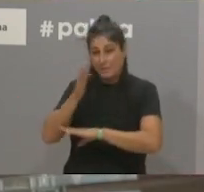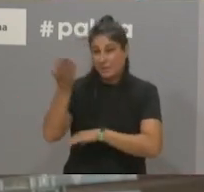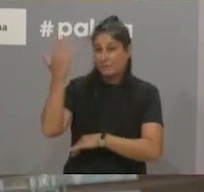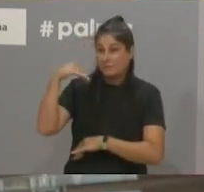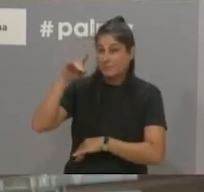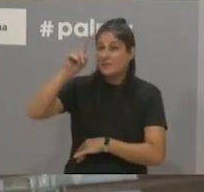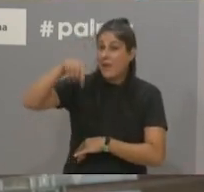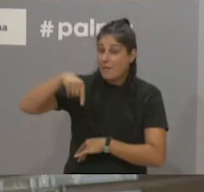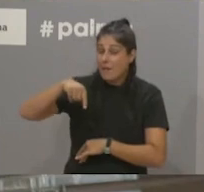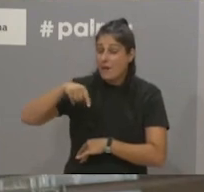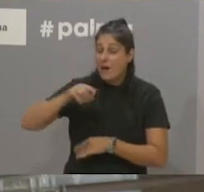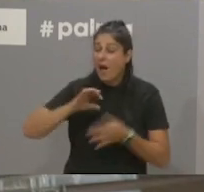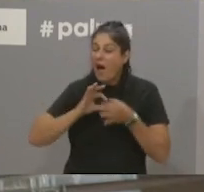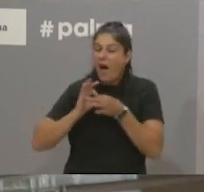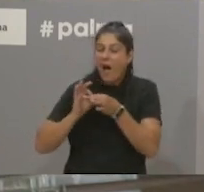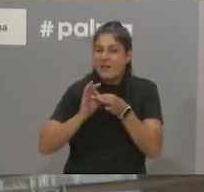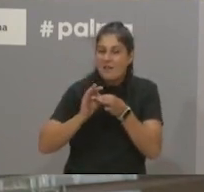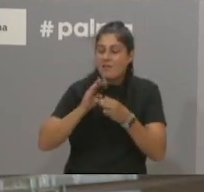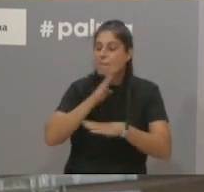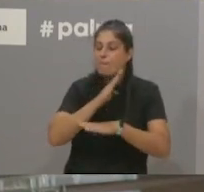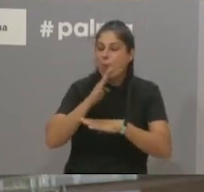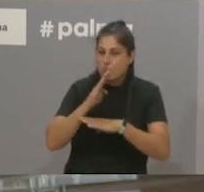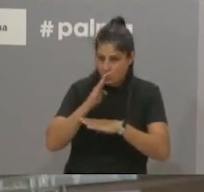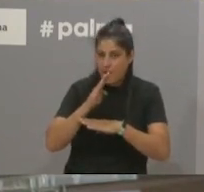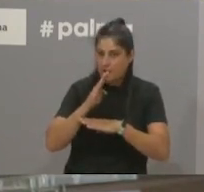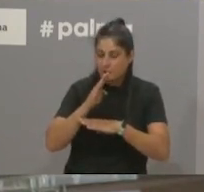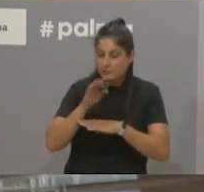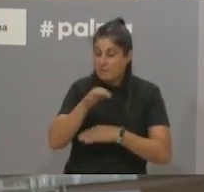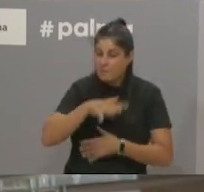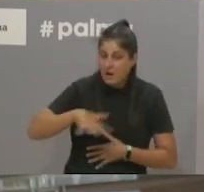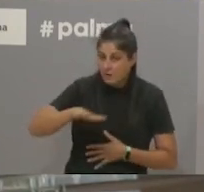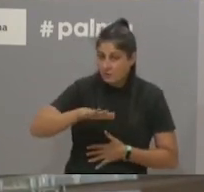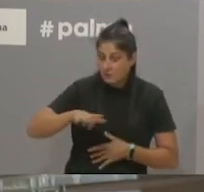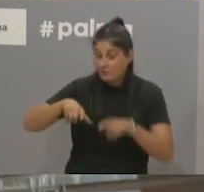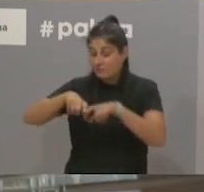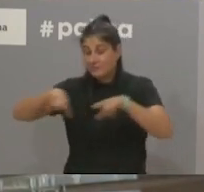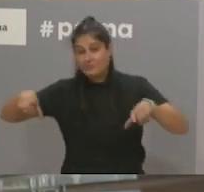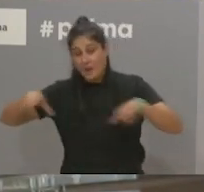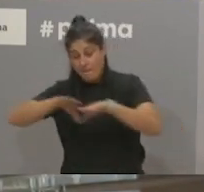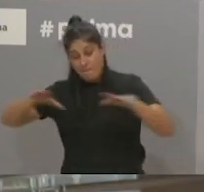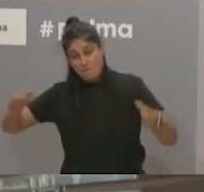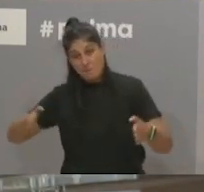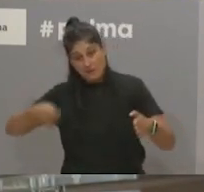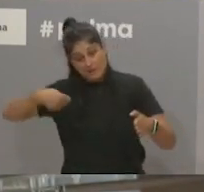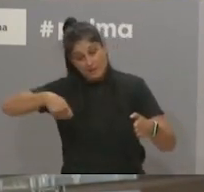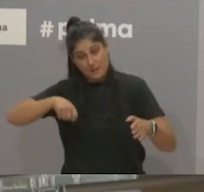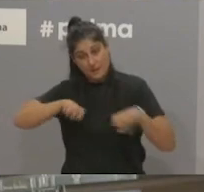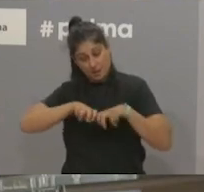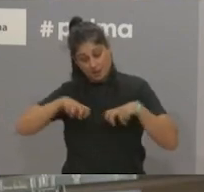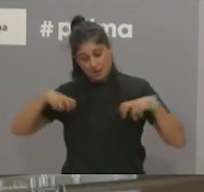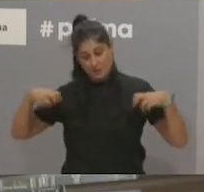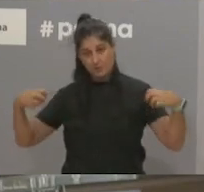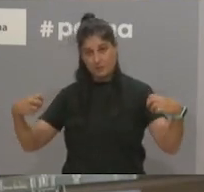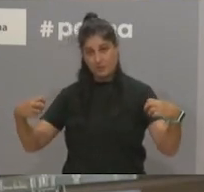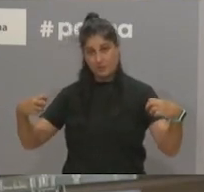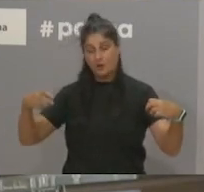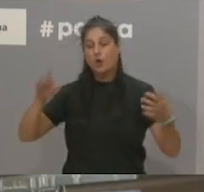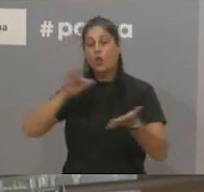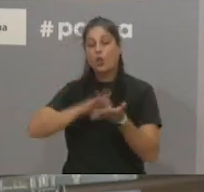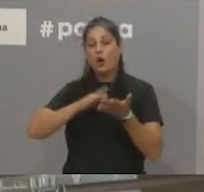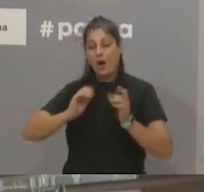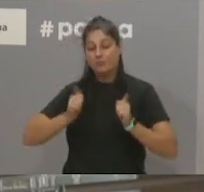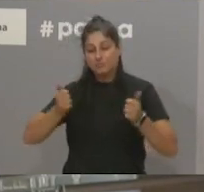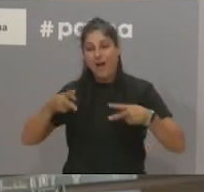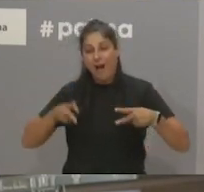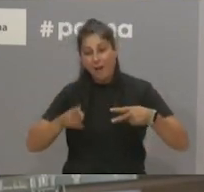aleshores Aliança Popular de les Illes Balears. A la taula presidencial d'aquella inauguració, d'aquell acte inaugural, s'hi